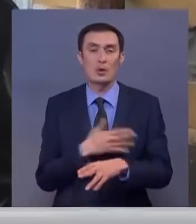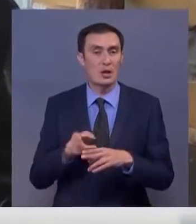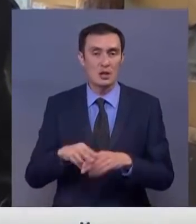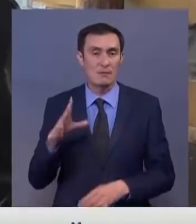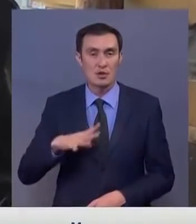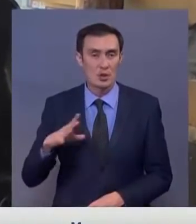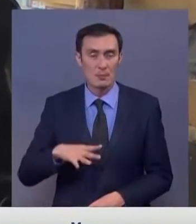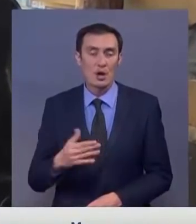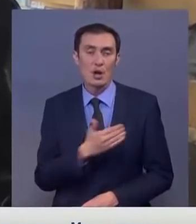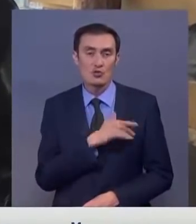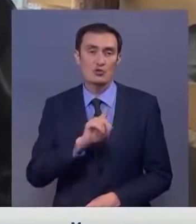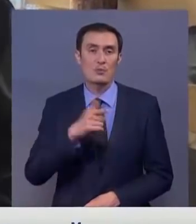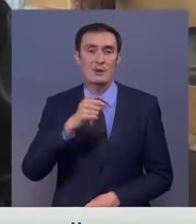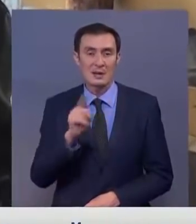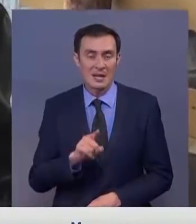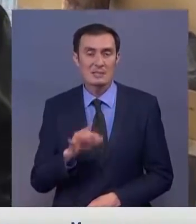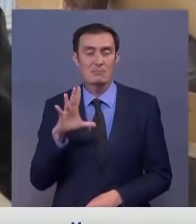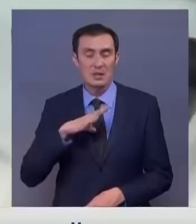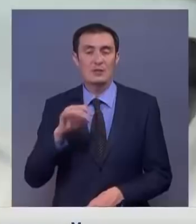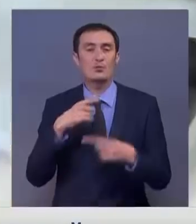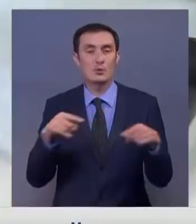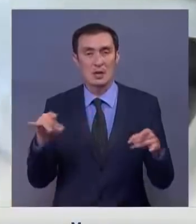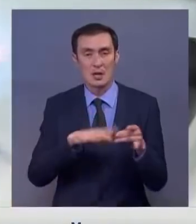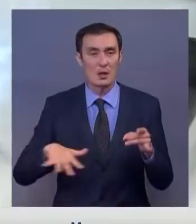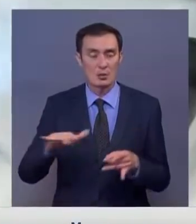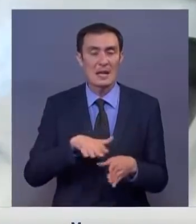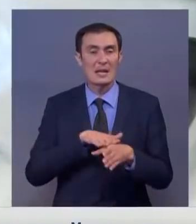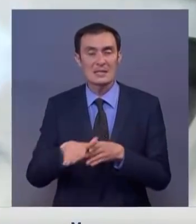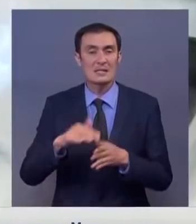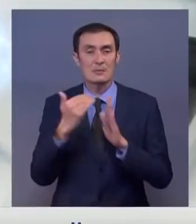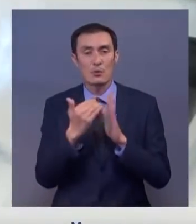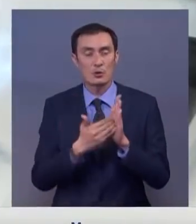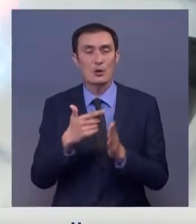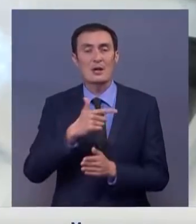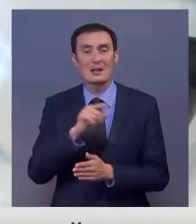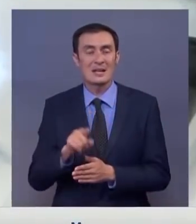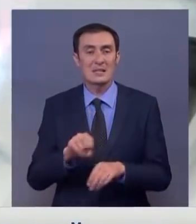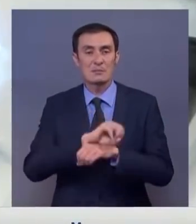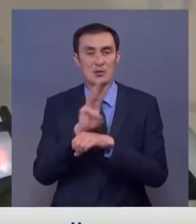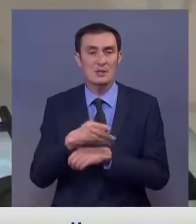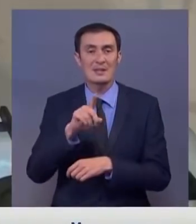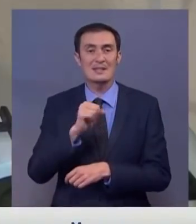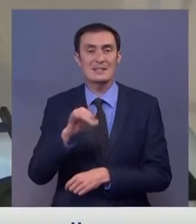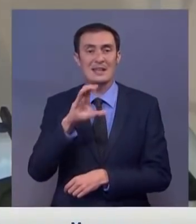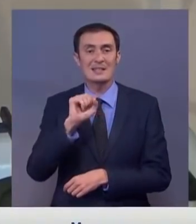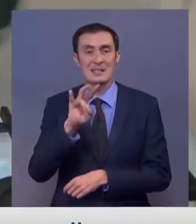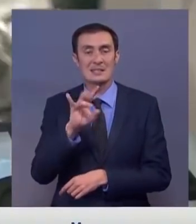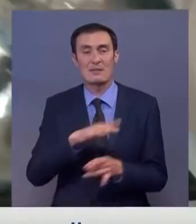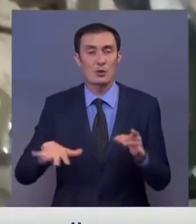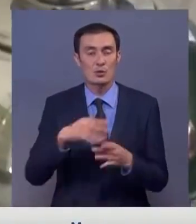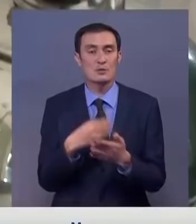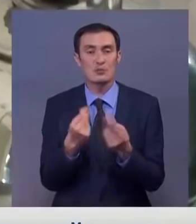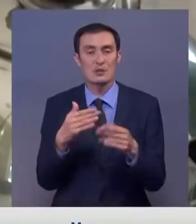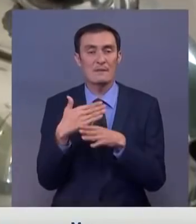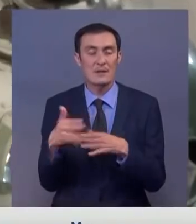ждали. Желаю, чтобы газ пришел и в другие районы. На реализацию проекта по газификации Зайсанского района из республиканского